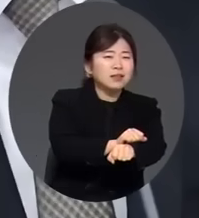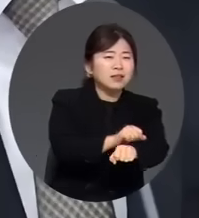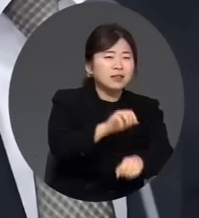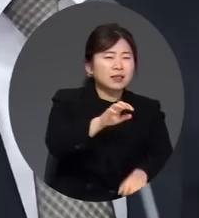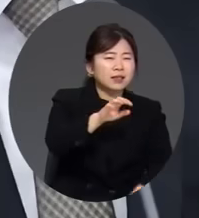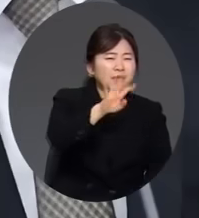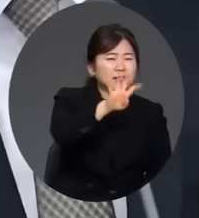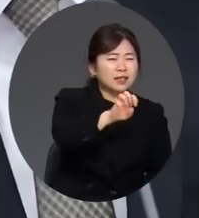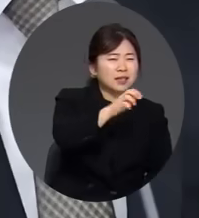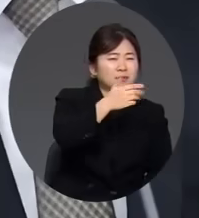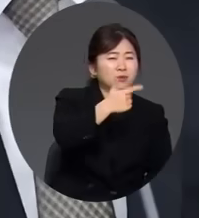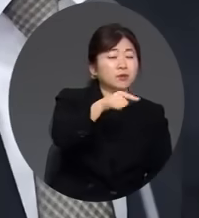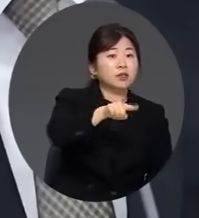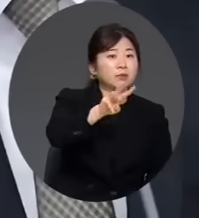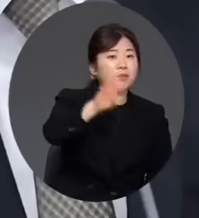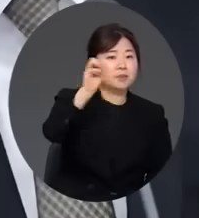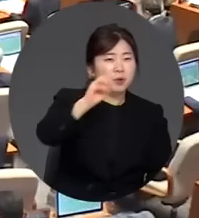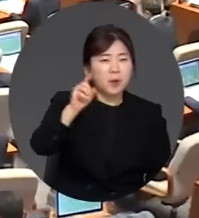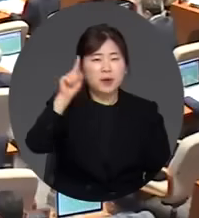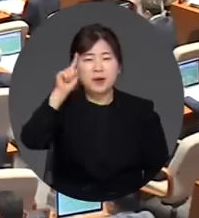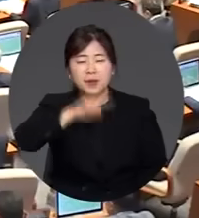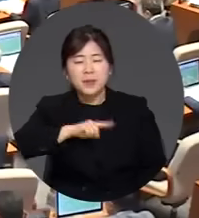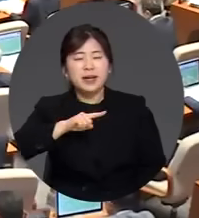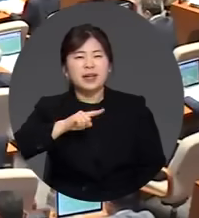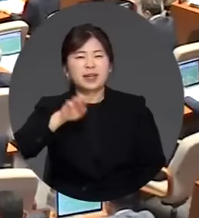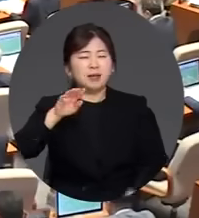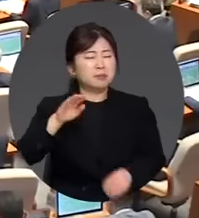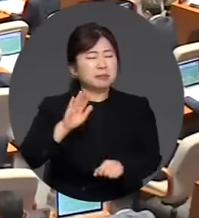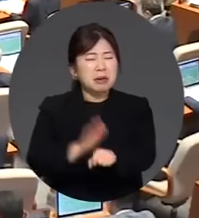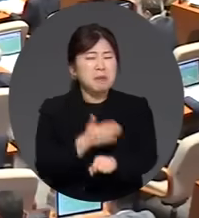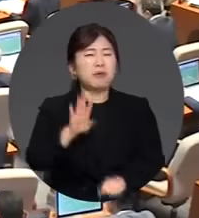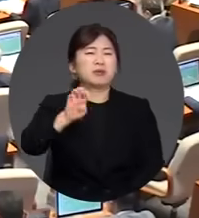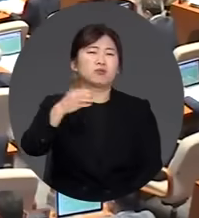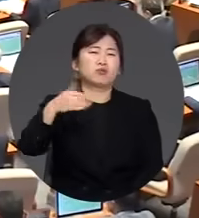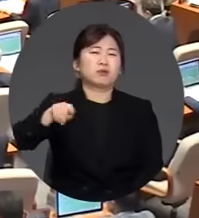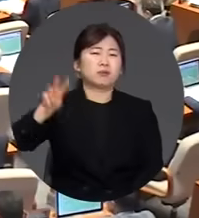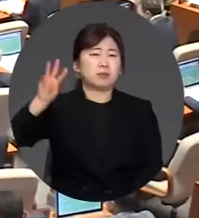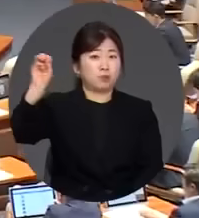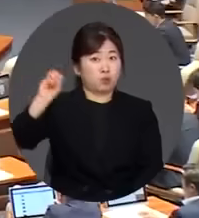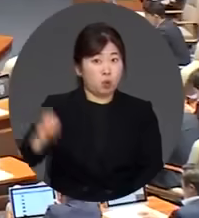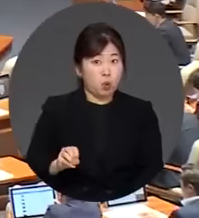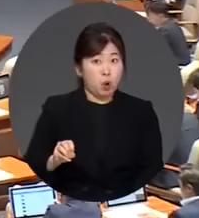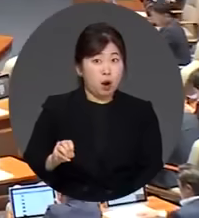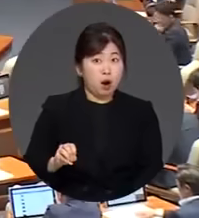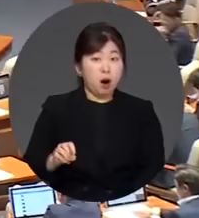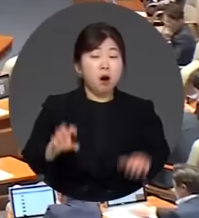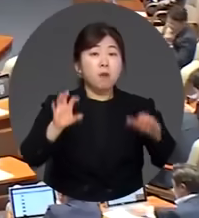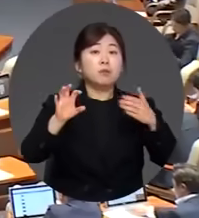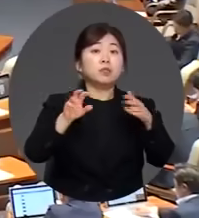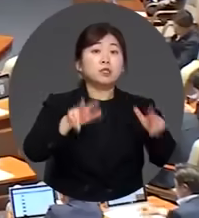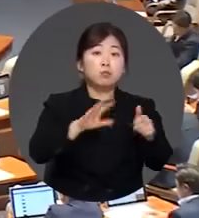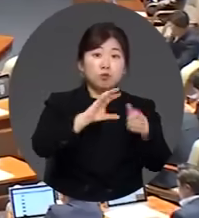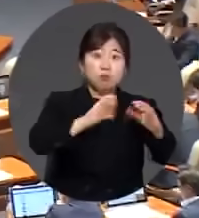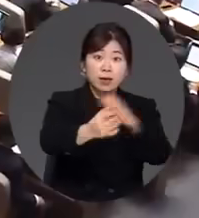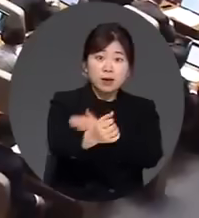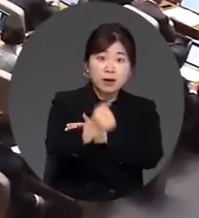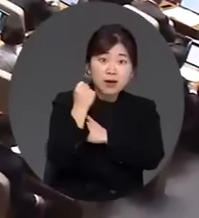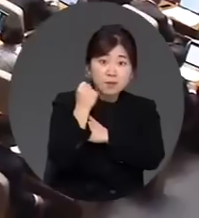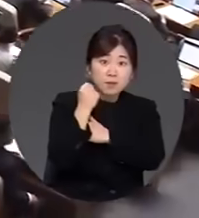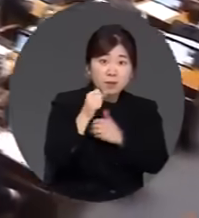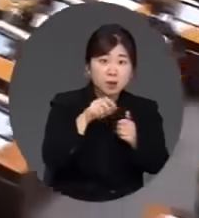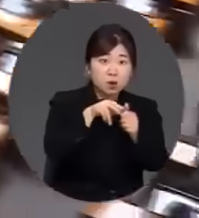49.3% 5차 범위 내었습니다 국민임 후보를 다르게 한 가상대결에서 누구에게 투표할 건지